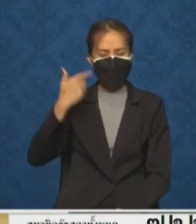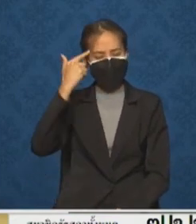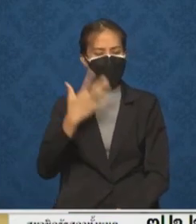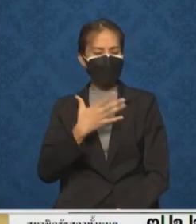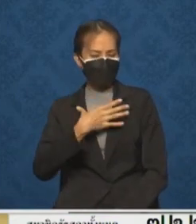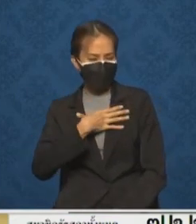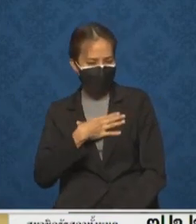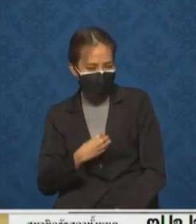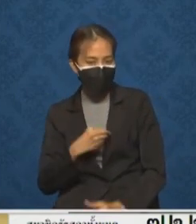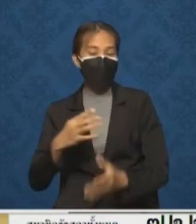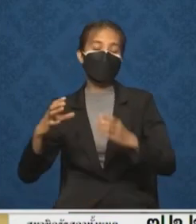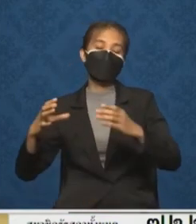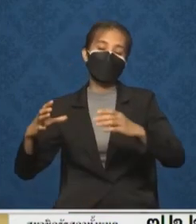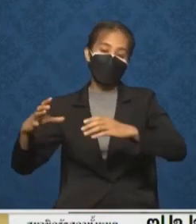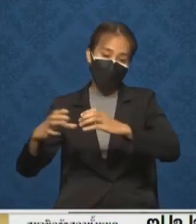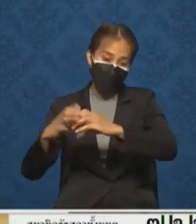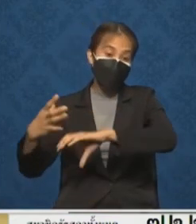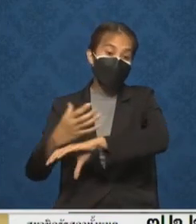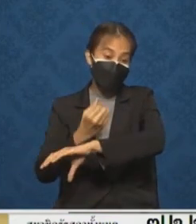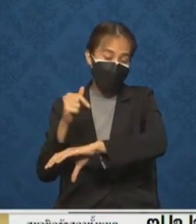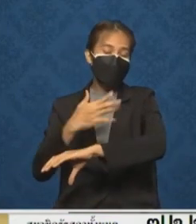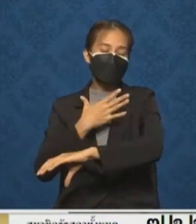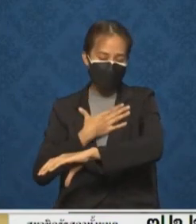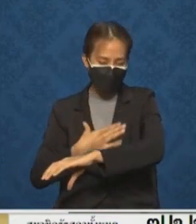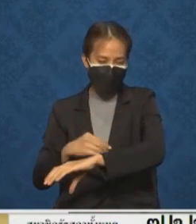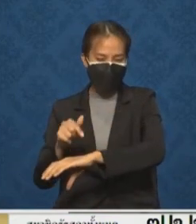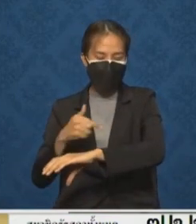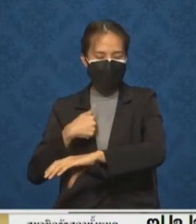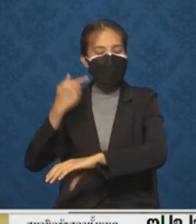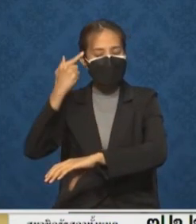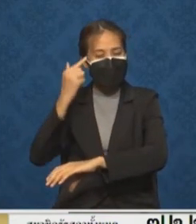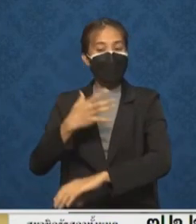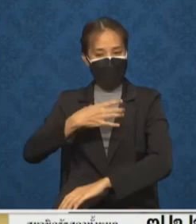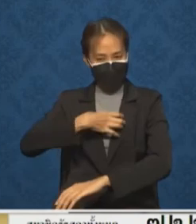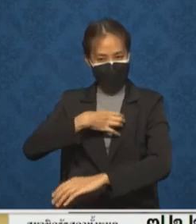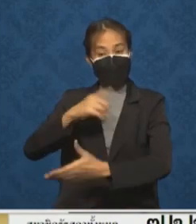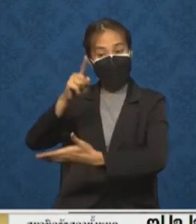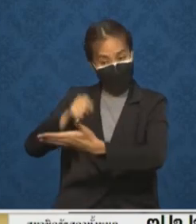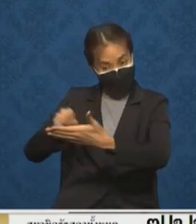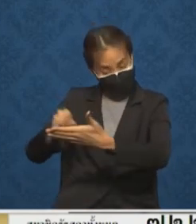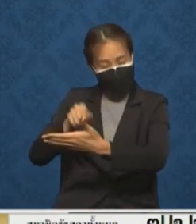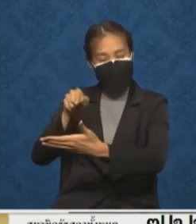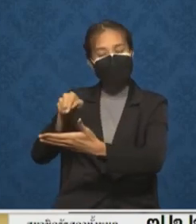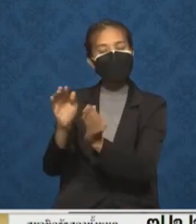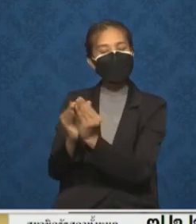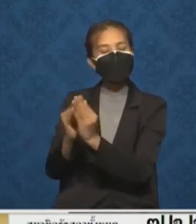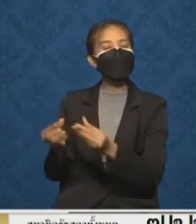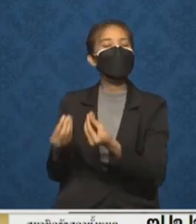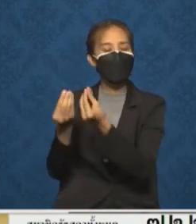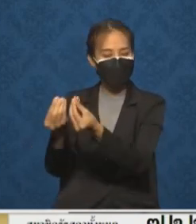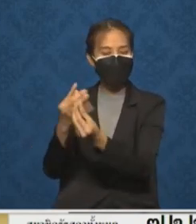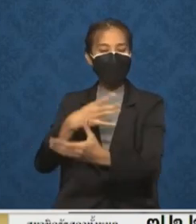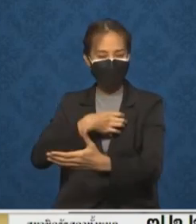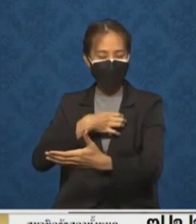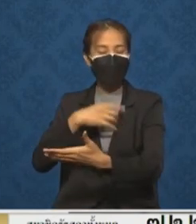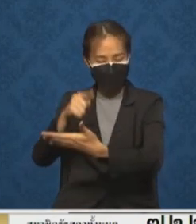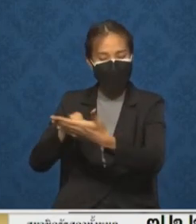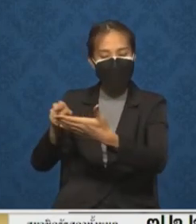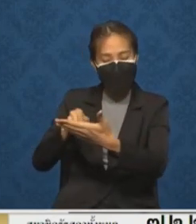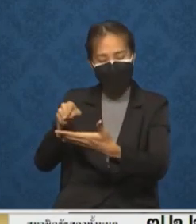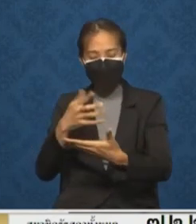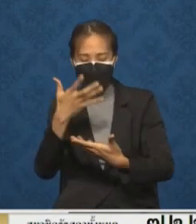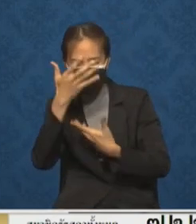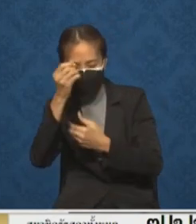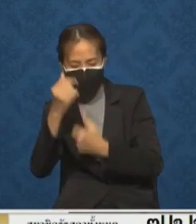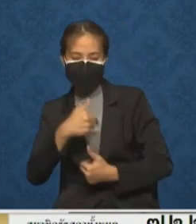ที่ตนเองอาจจะยังฝังใจอยู่นึกอยากไปลงคะแนนเสียงเลือกตั้งให้กับพรรคการเมืองที่ตนช